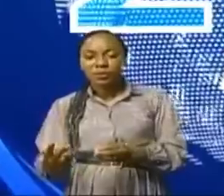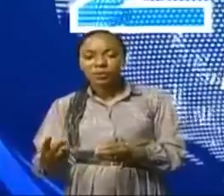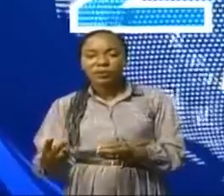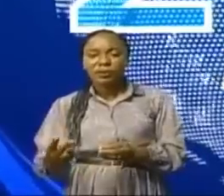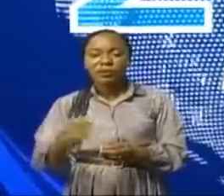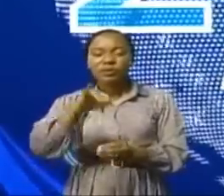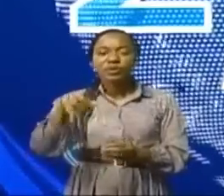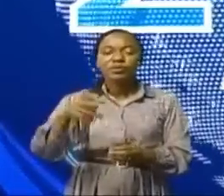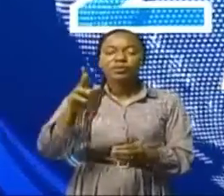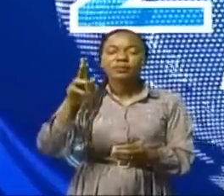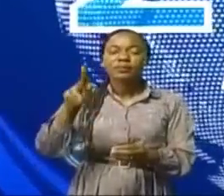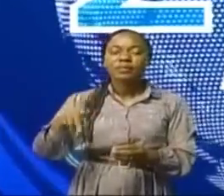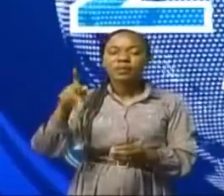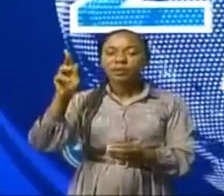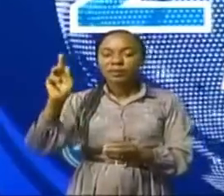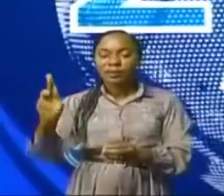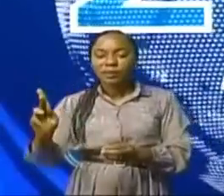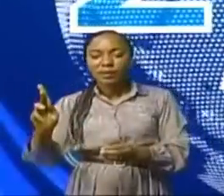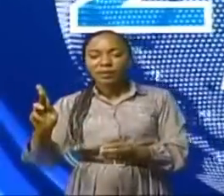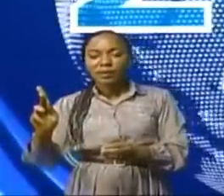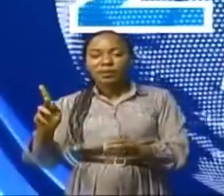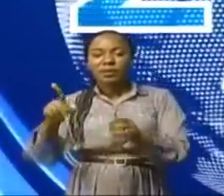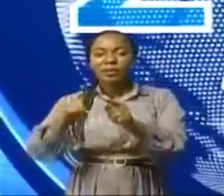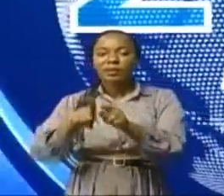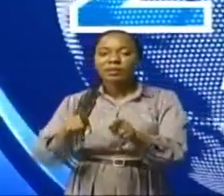002 JPK CAB